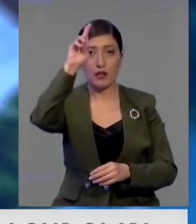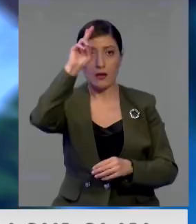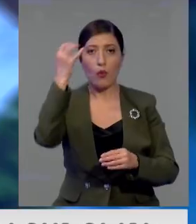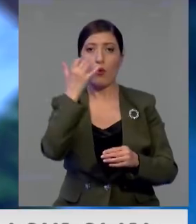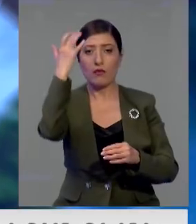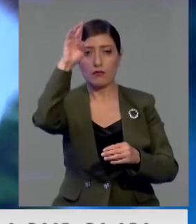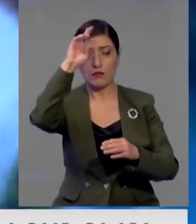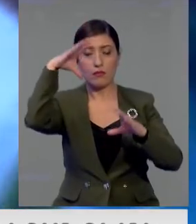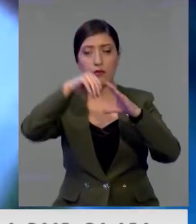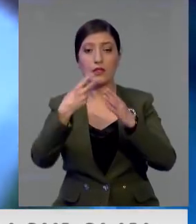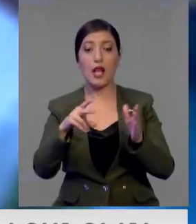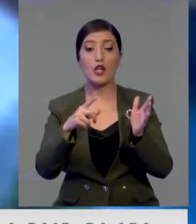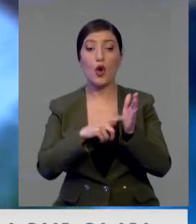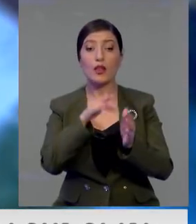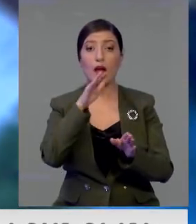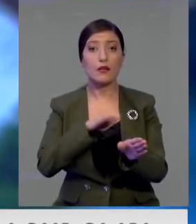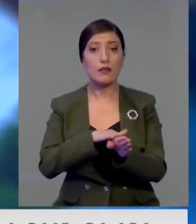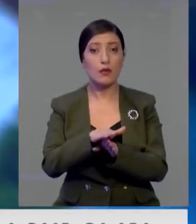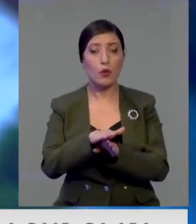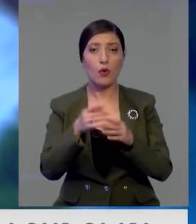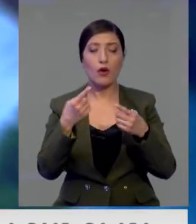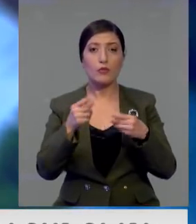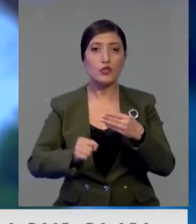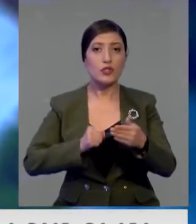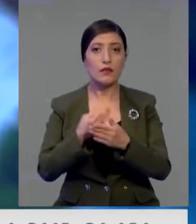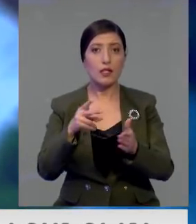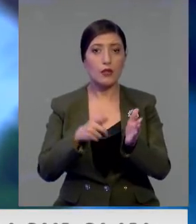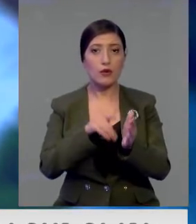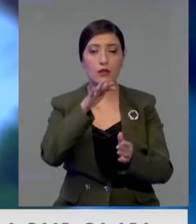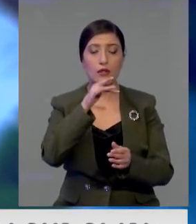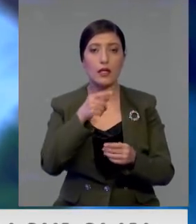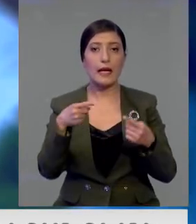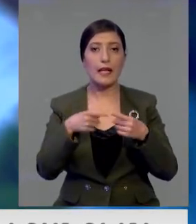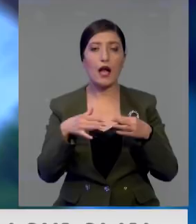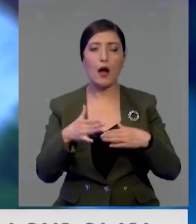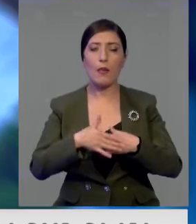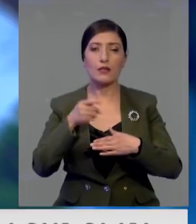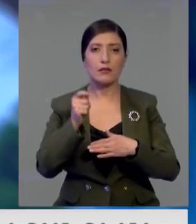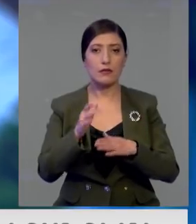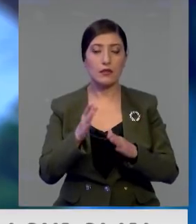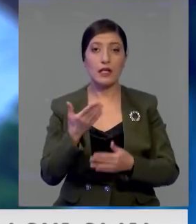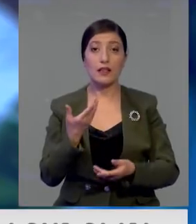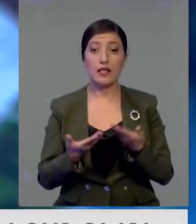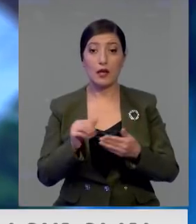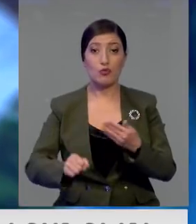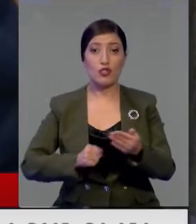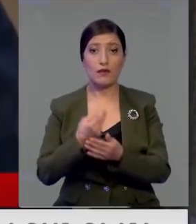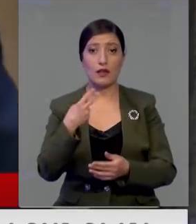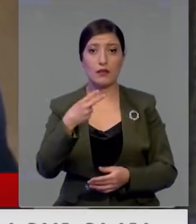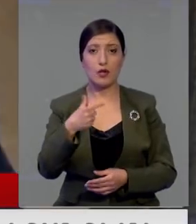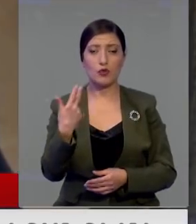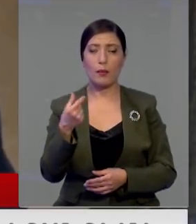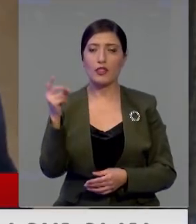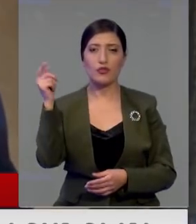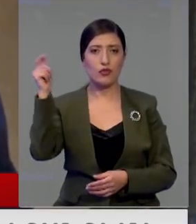տարին չլրացած քաղաքացիները այլևս չեն կարող օգտվել գումարի դիմաց քրեական հետապնդումից ազատվելու հնարավորությունից։ Մենք